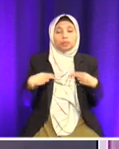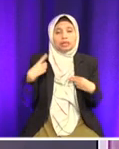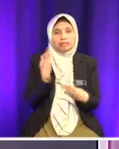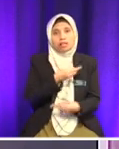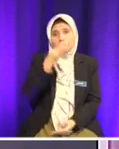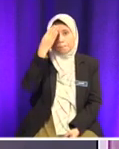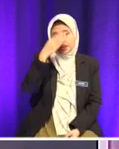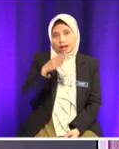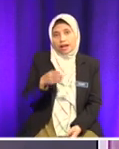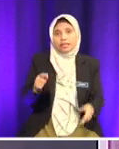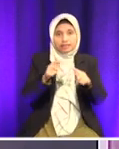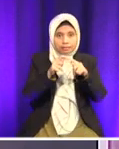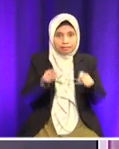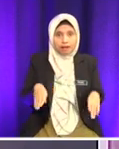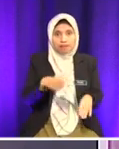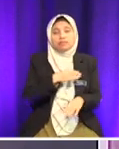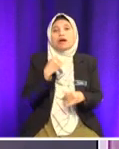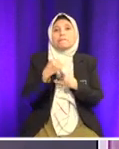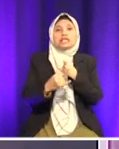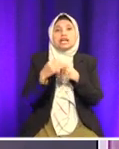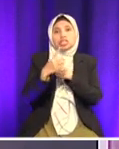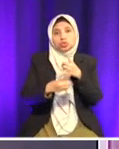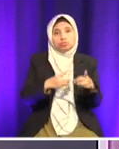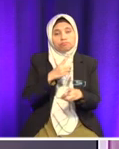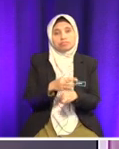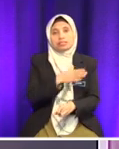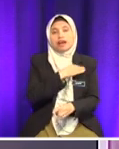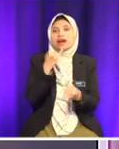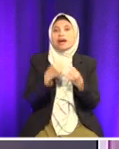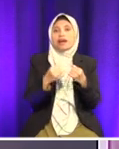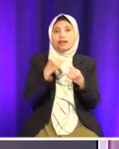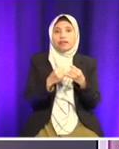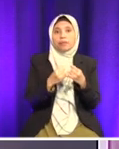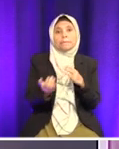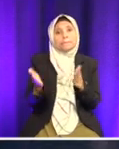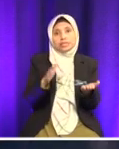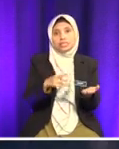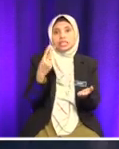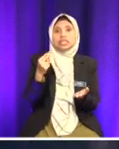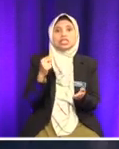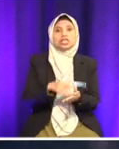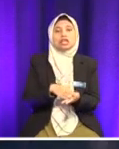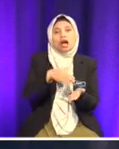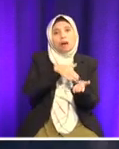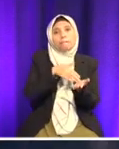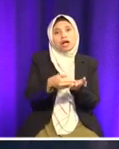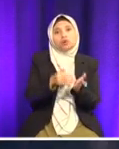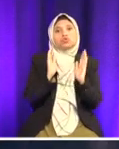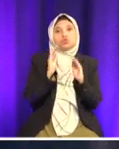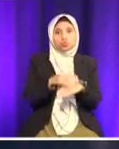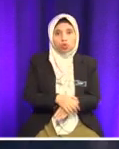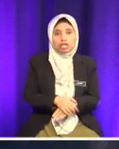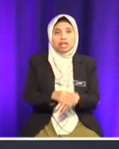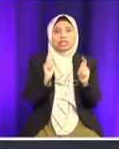tenang dan juga berjaya dunia dan akhirat Iya baik jadi bangun salat tahajud Kalau